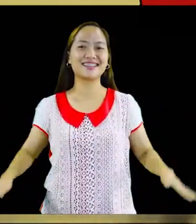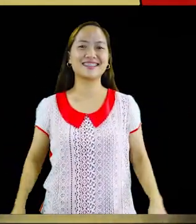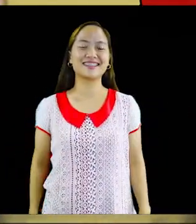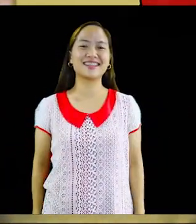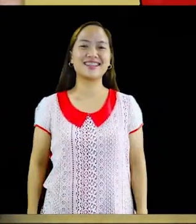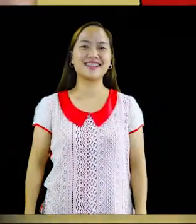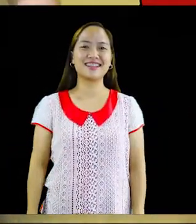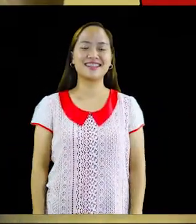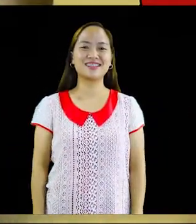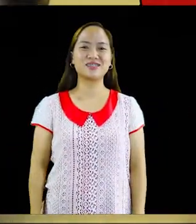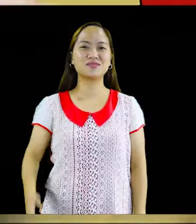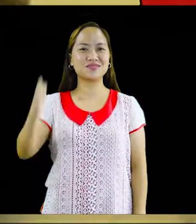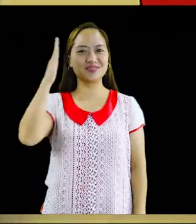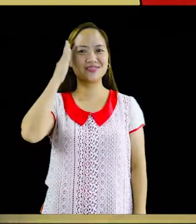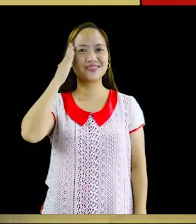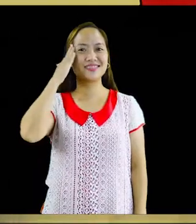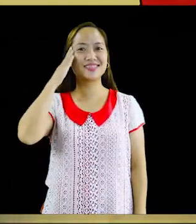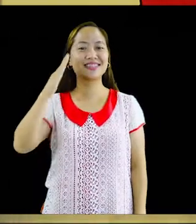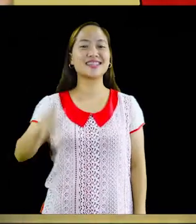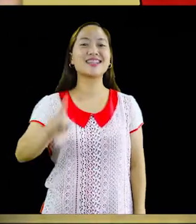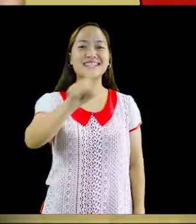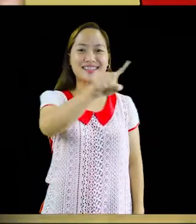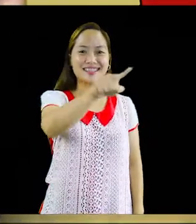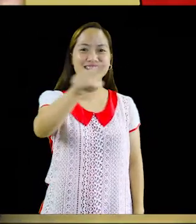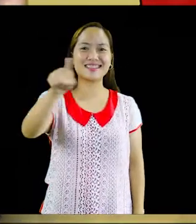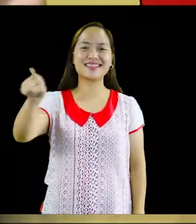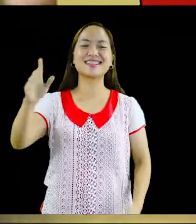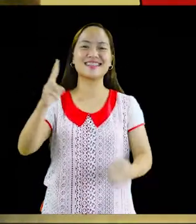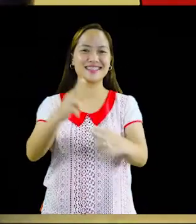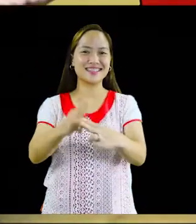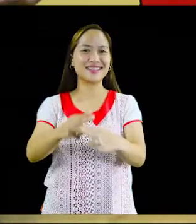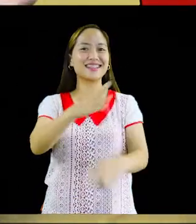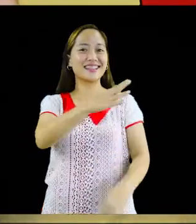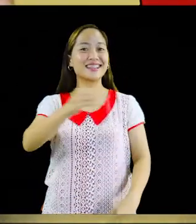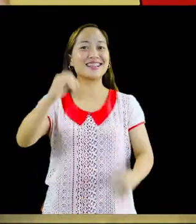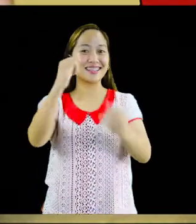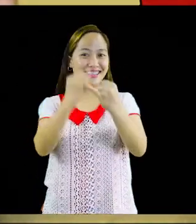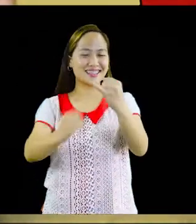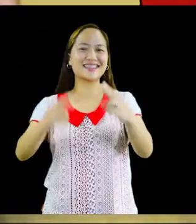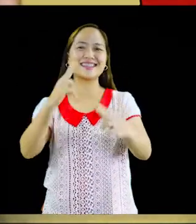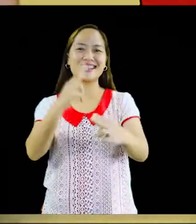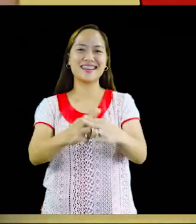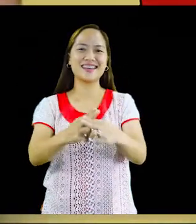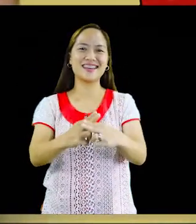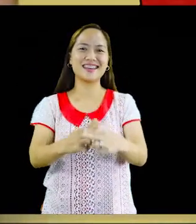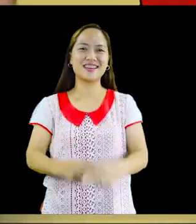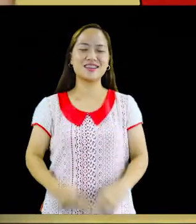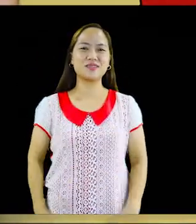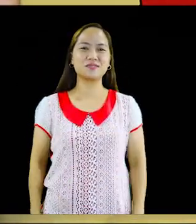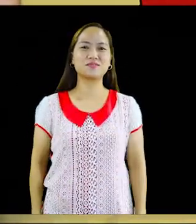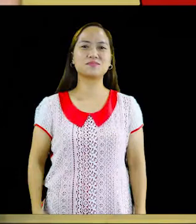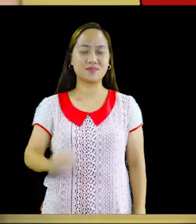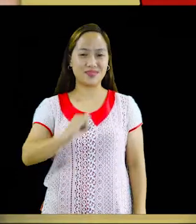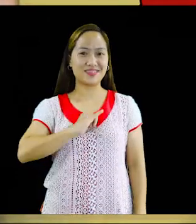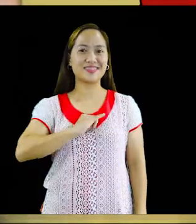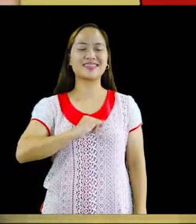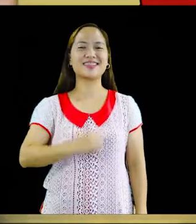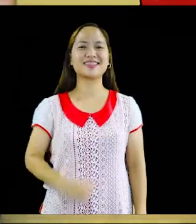ato naman baluon ang tagsa-tagsa natin kang ngalan kang apelyido. Mapakilala ko